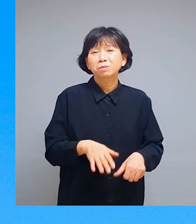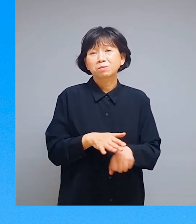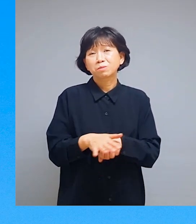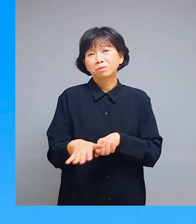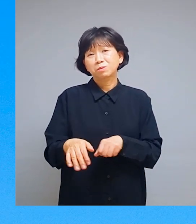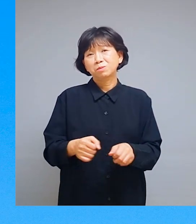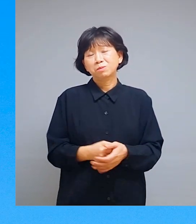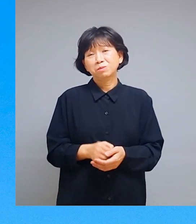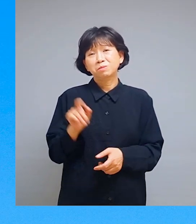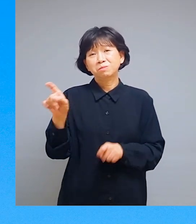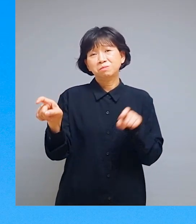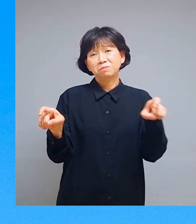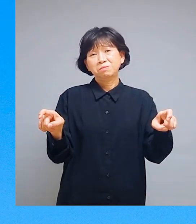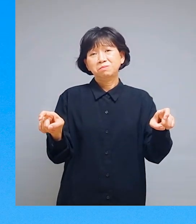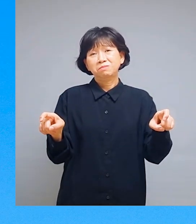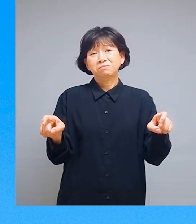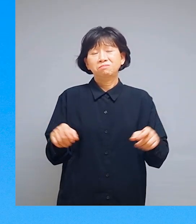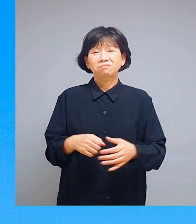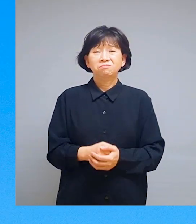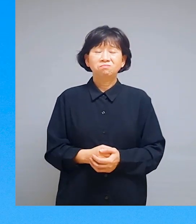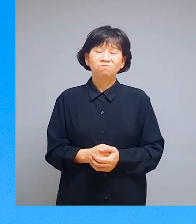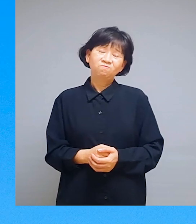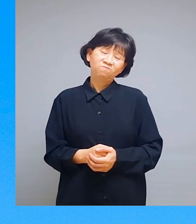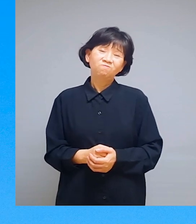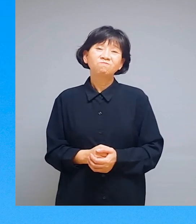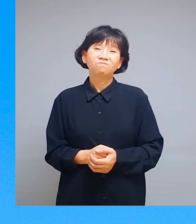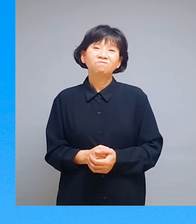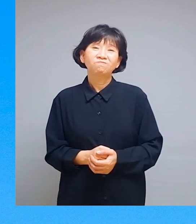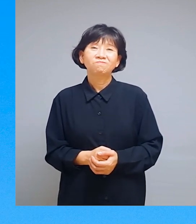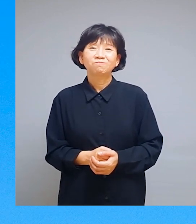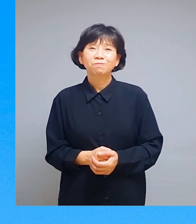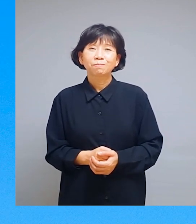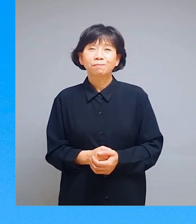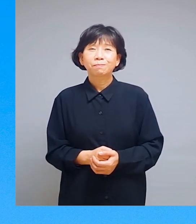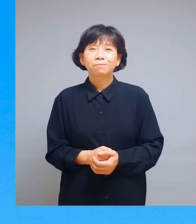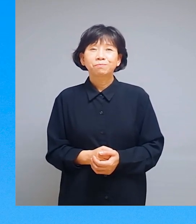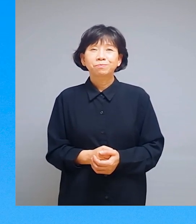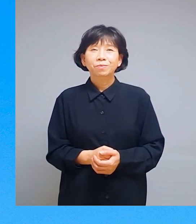어느새 우리가 많이 바뀌었죠.